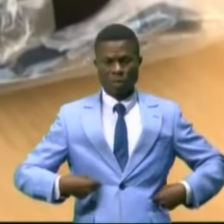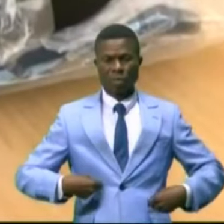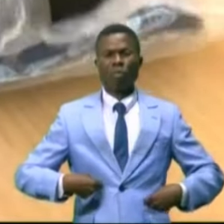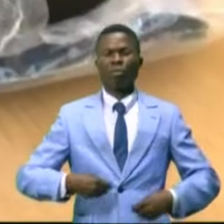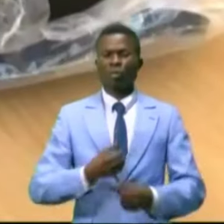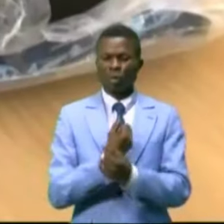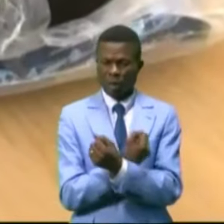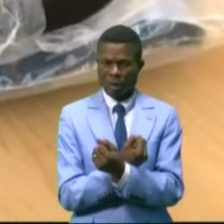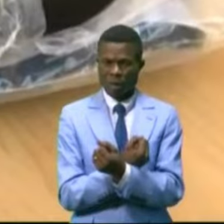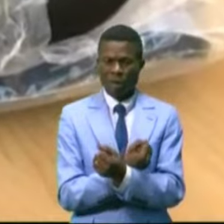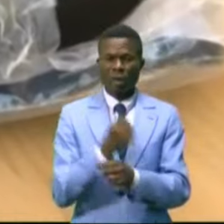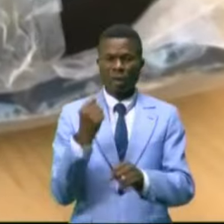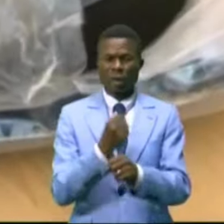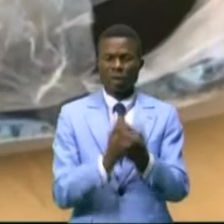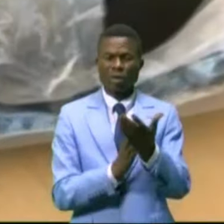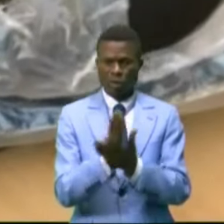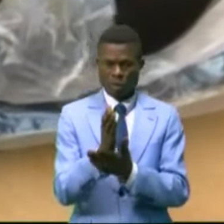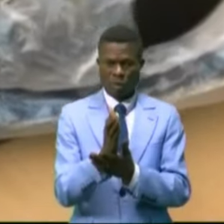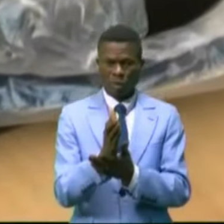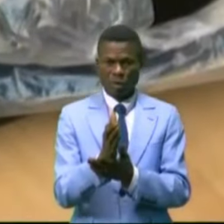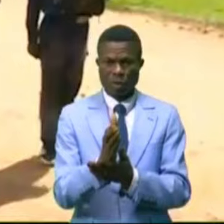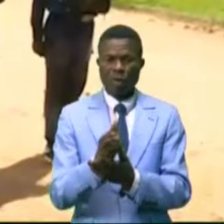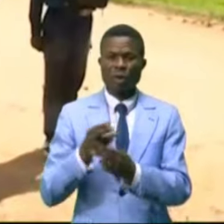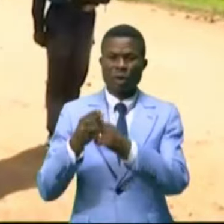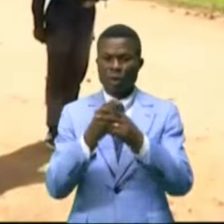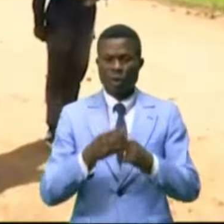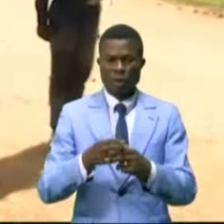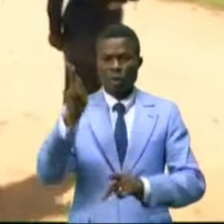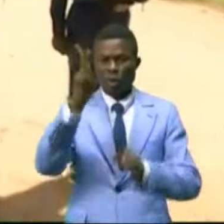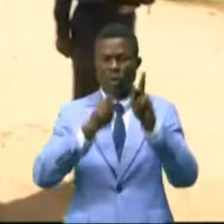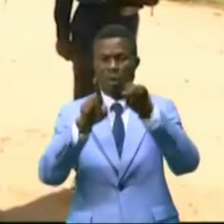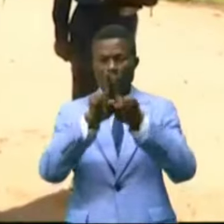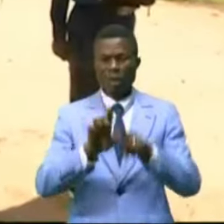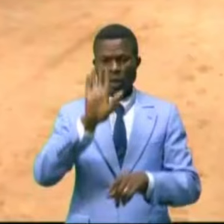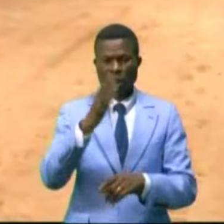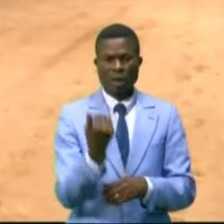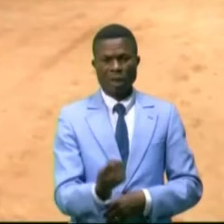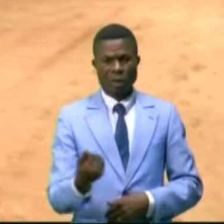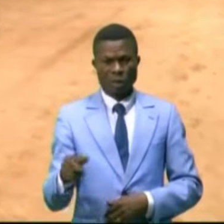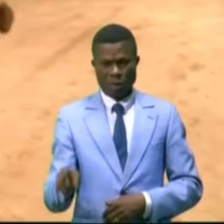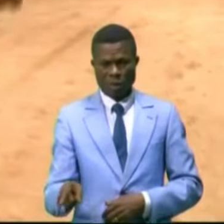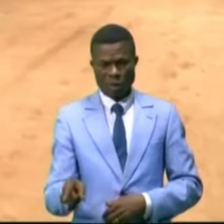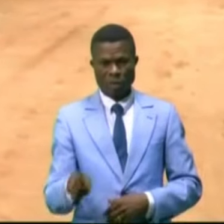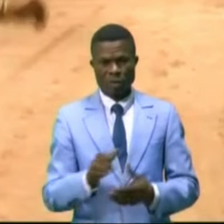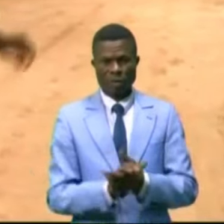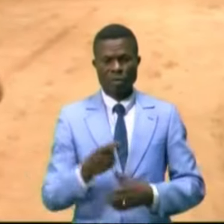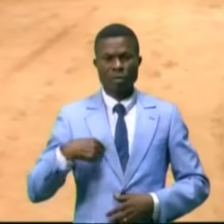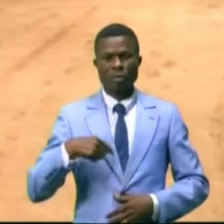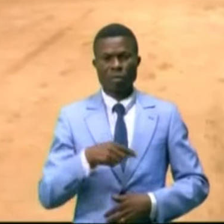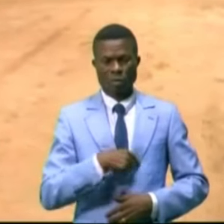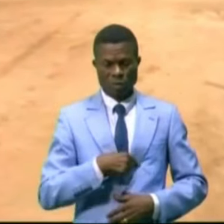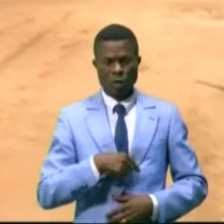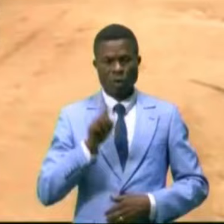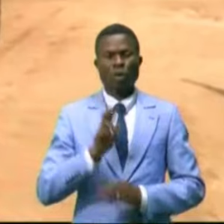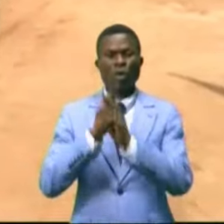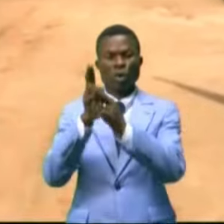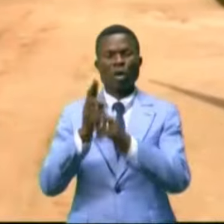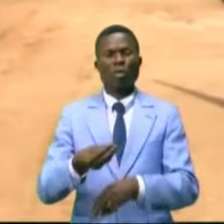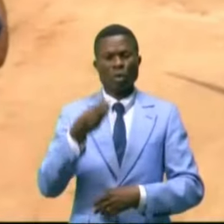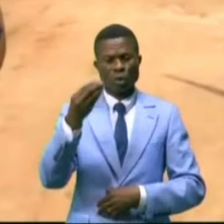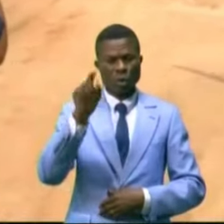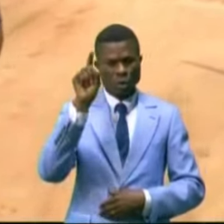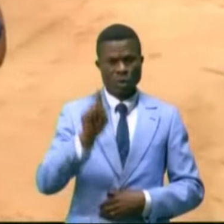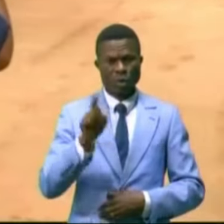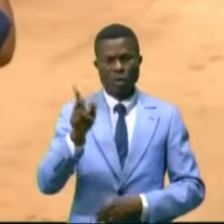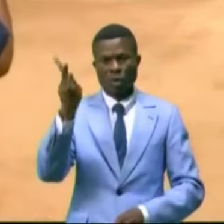dignement leur mission régalienne celle de sécuriser la population et c'est bien nous sommes rev